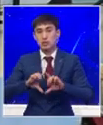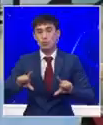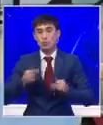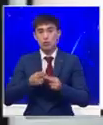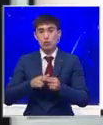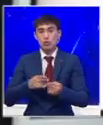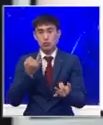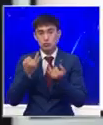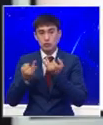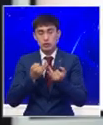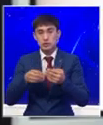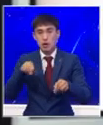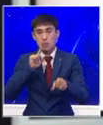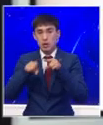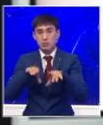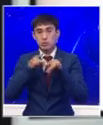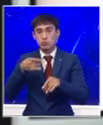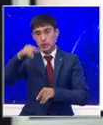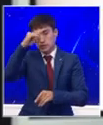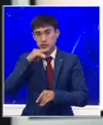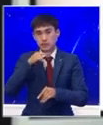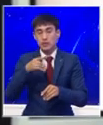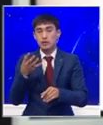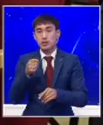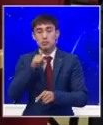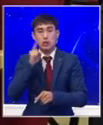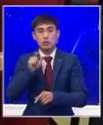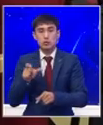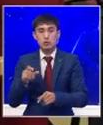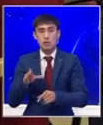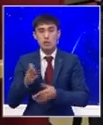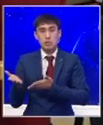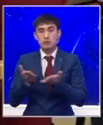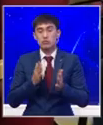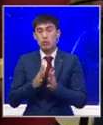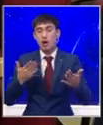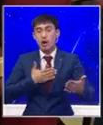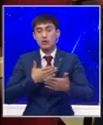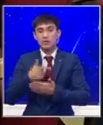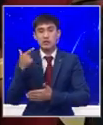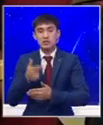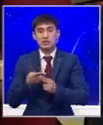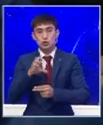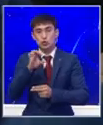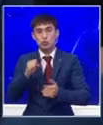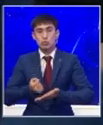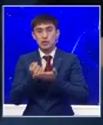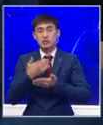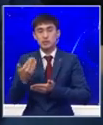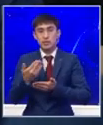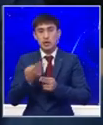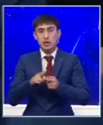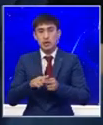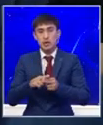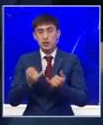которые уже обсуждается парламентом Республики Казахстан также молодые люди были призваны к более активной гражданской и социальной позиции ведь на